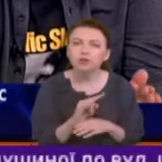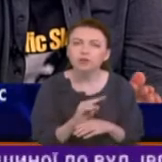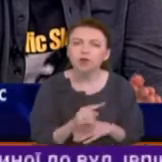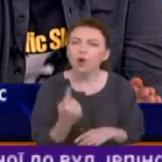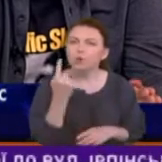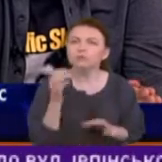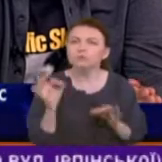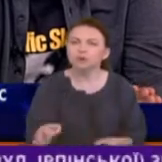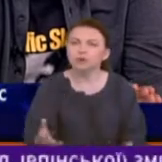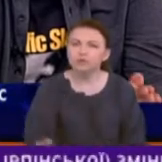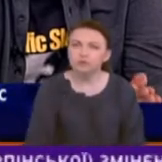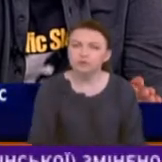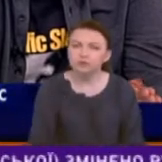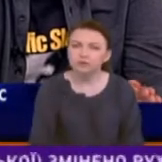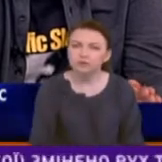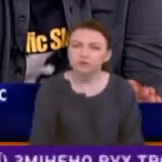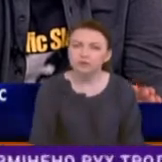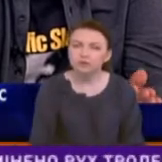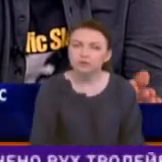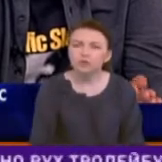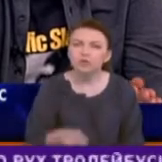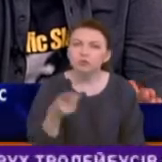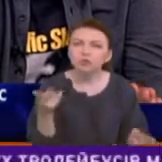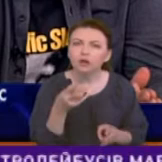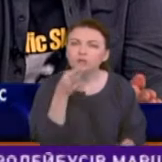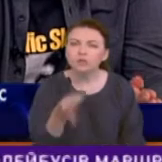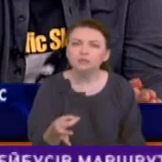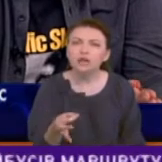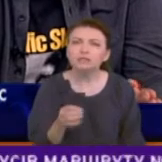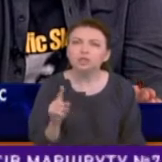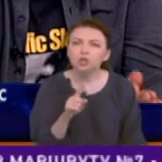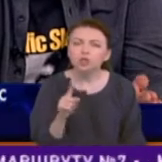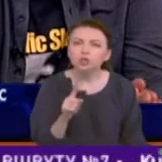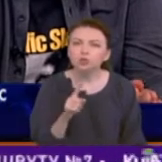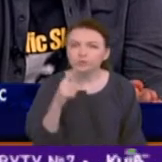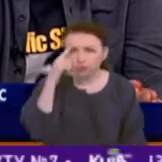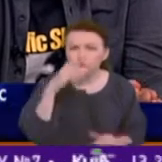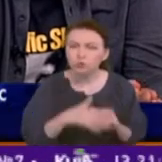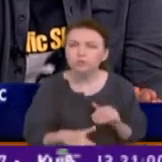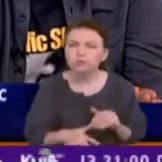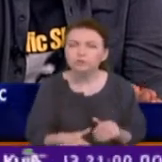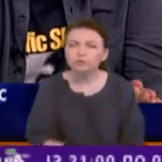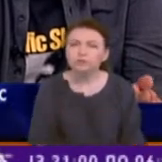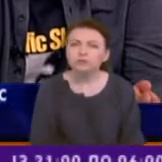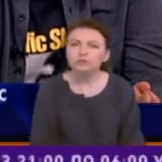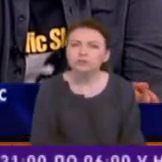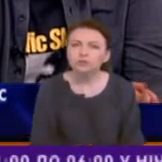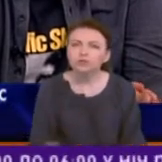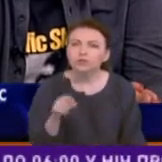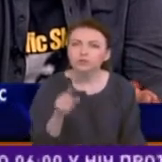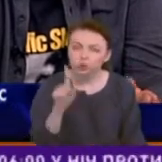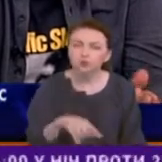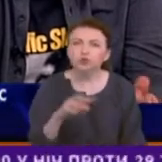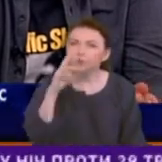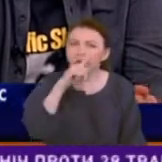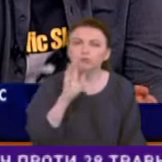один правий. Так от йому треба сказати, щоб він зрозумів, щоб покорився, тому що він теж буде